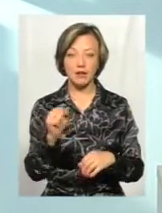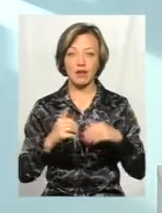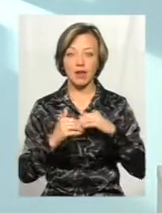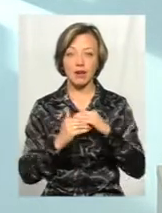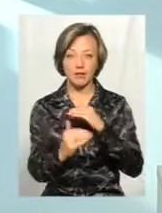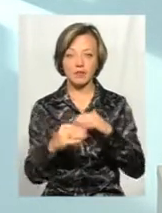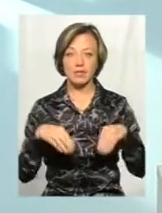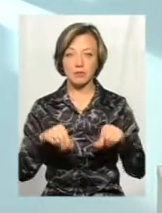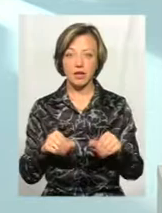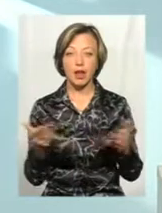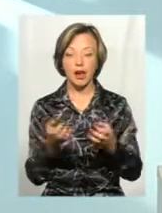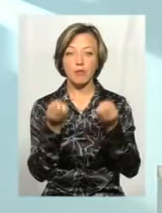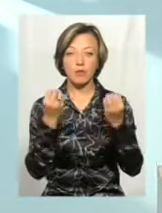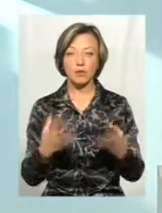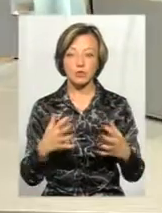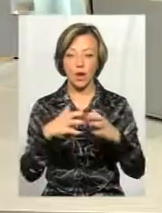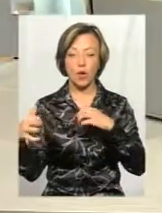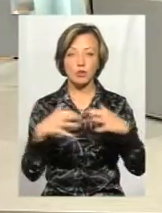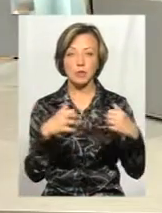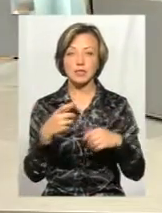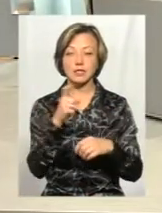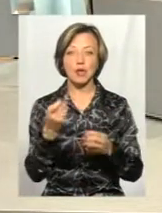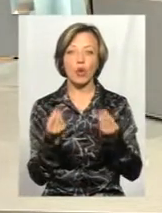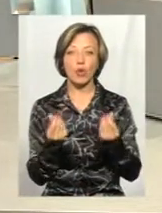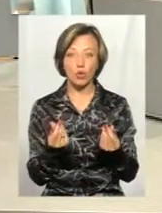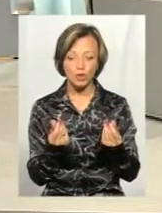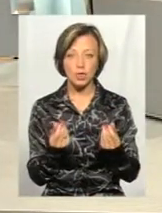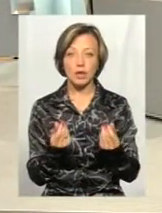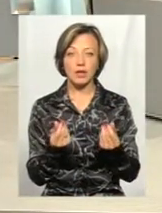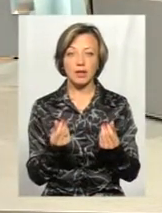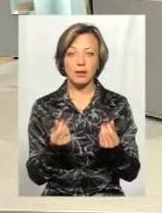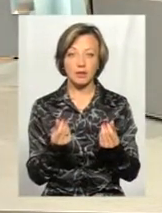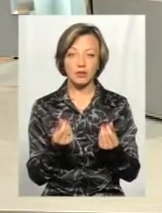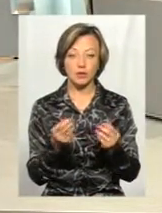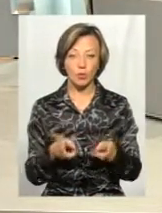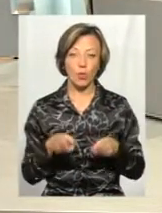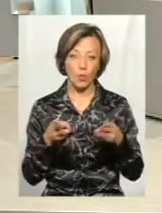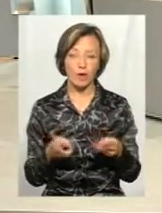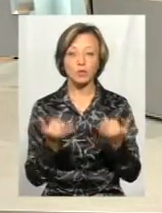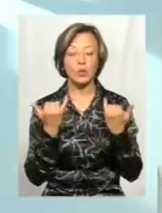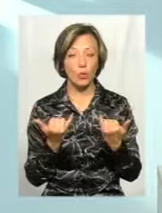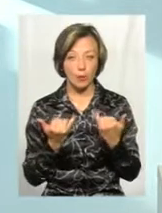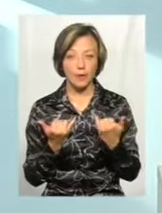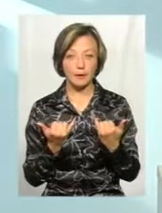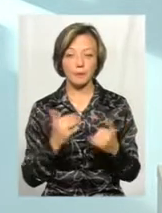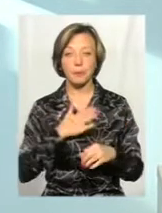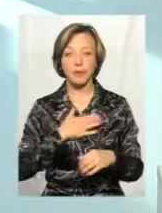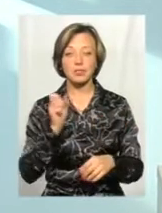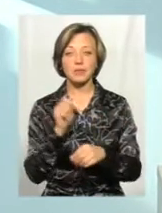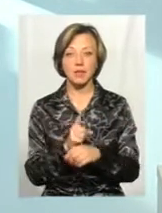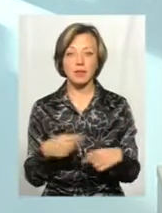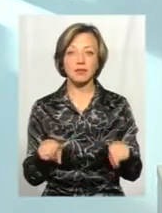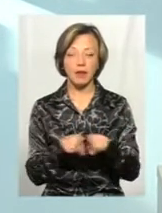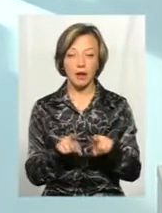землі фермерської, яка просто розбазарюється за гроші дрібним злодіям. Тому сьогодні наше завдання